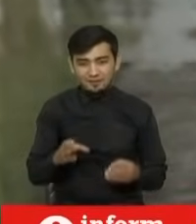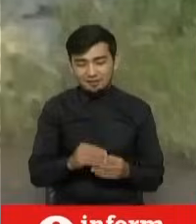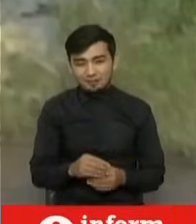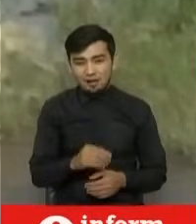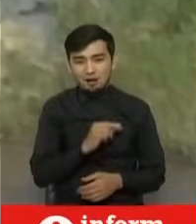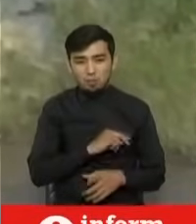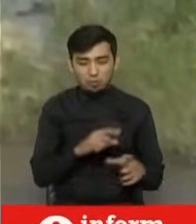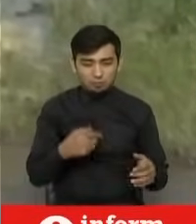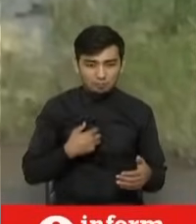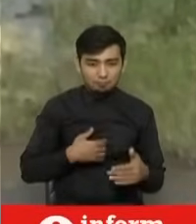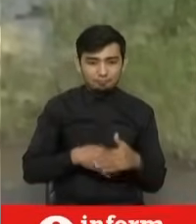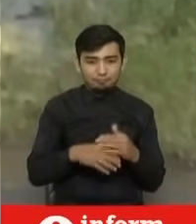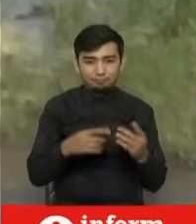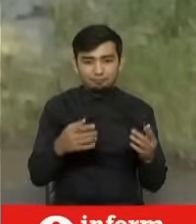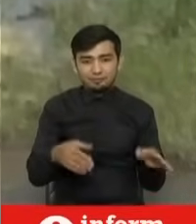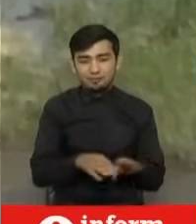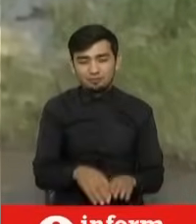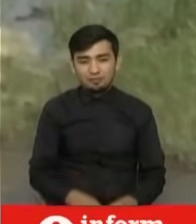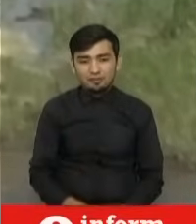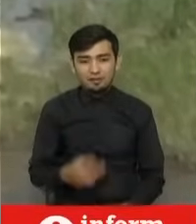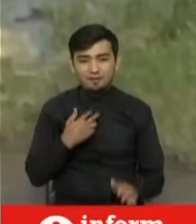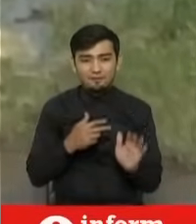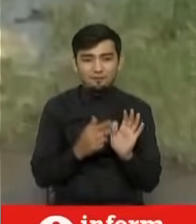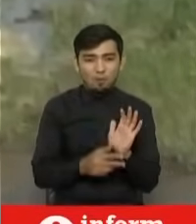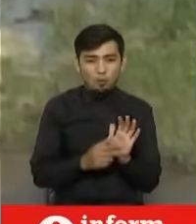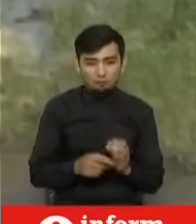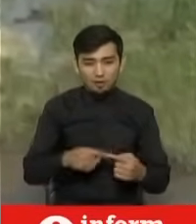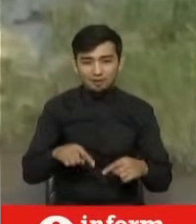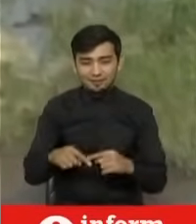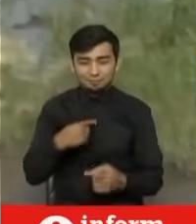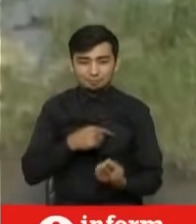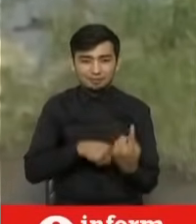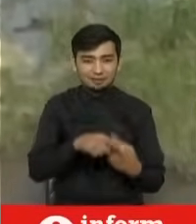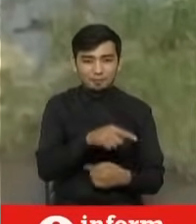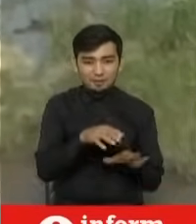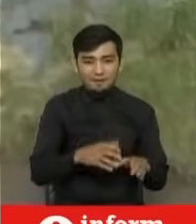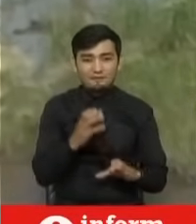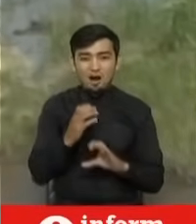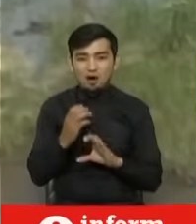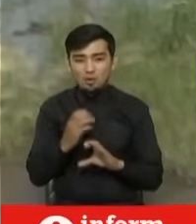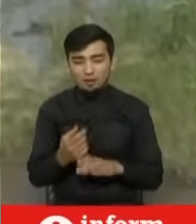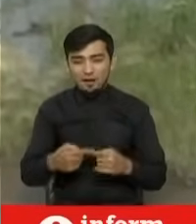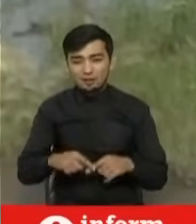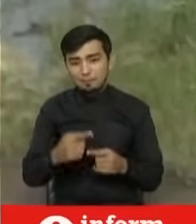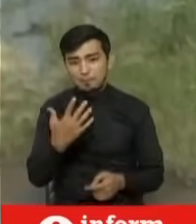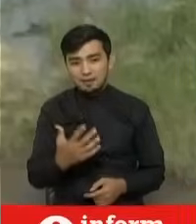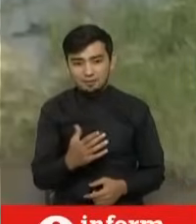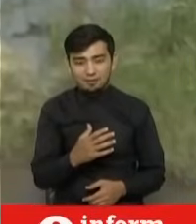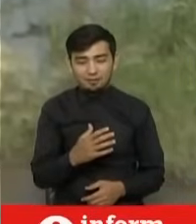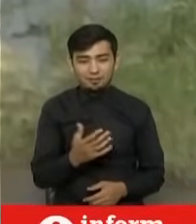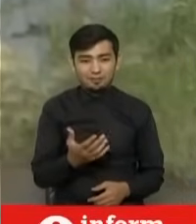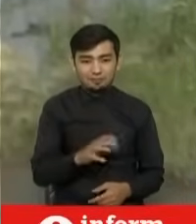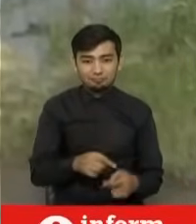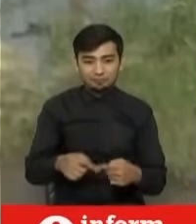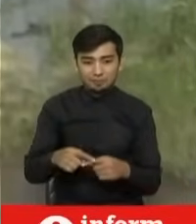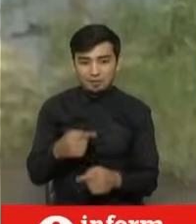коллектив у нас на предприятии находится 8 организаций вагоны принимают организаций пять То есть у нас